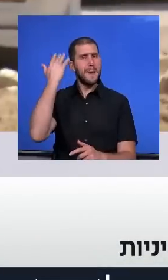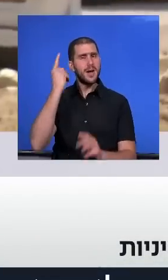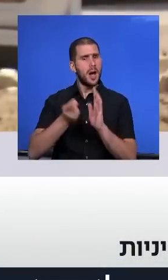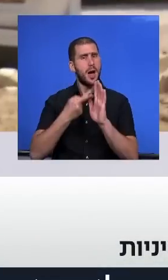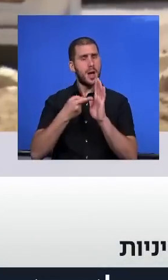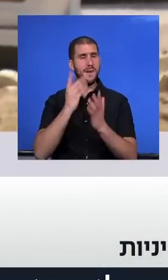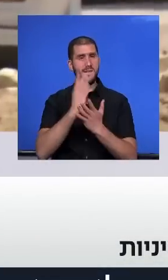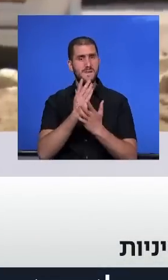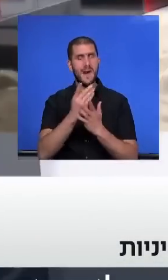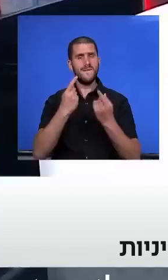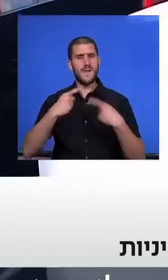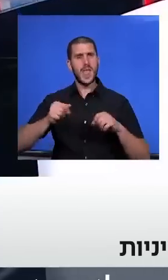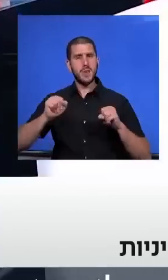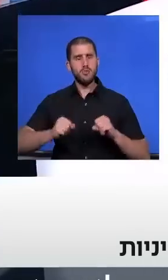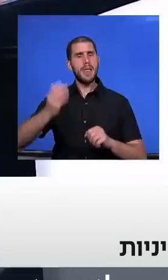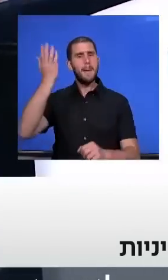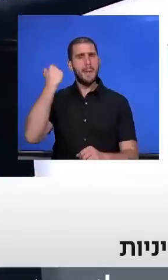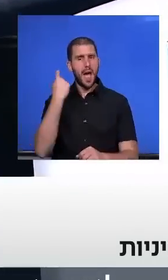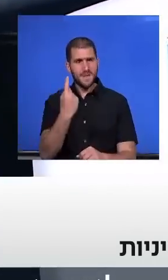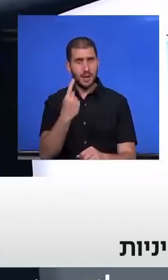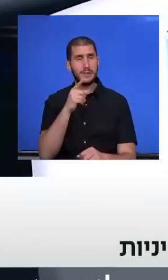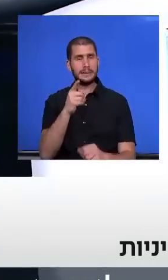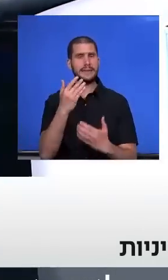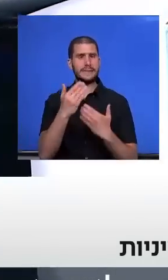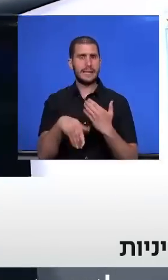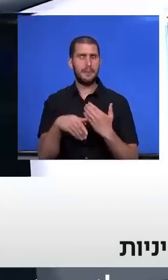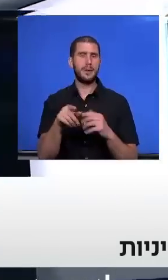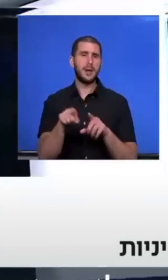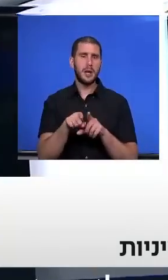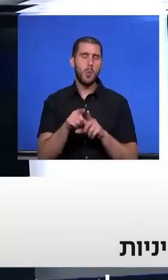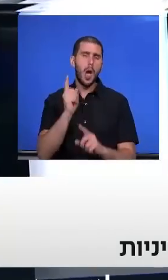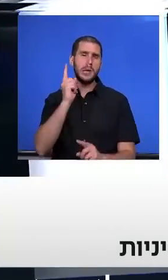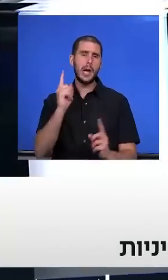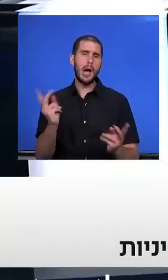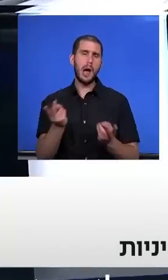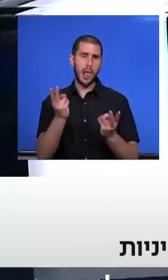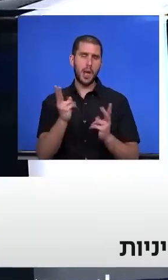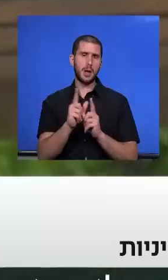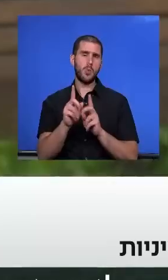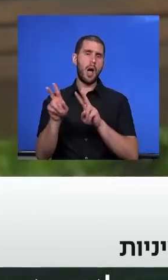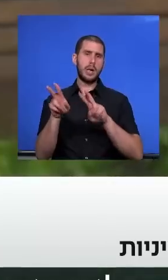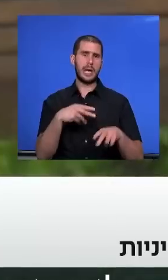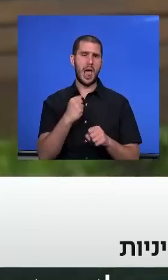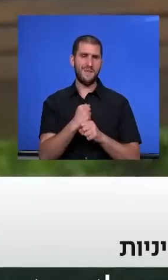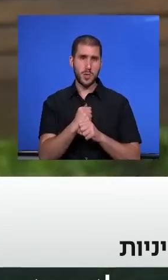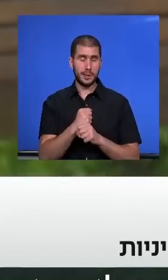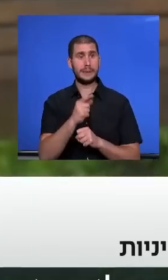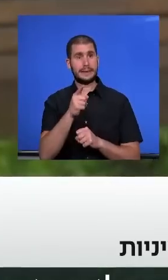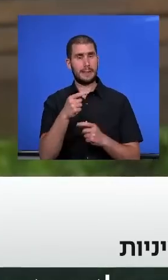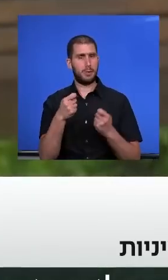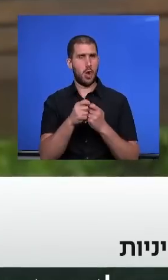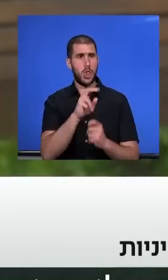וכבר עבר ועדת משמעת בעבר. זה הסתיים באיזושהי אזהרה הוא שב לעבודתו. זה בעניין